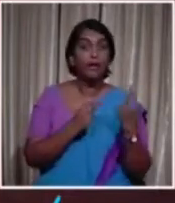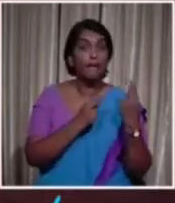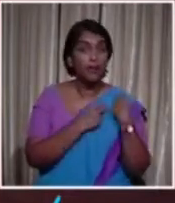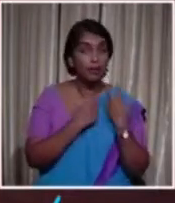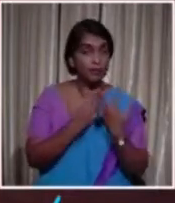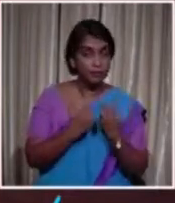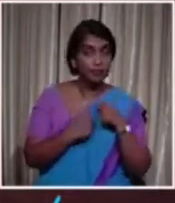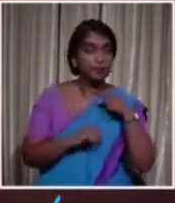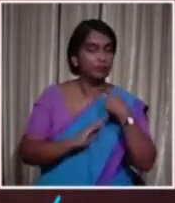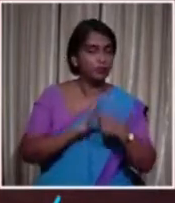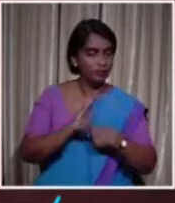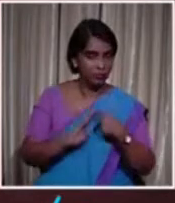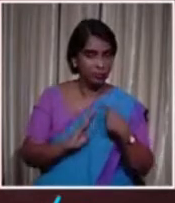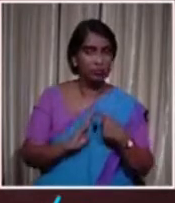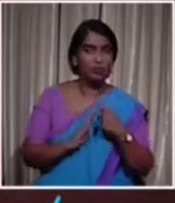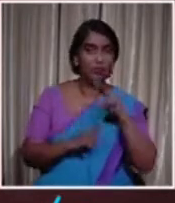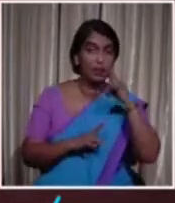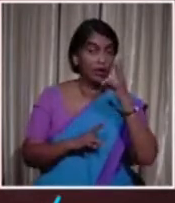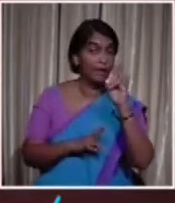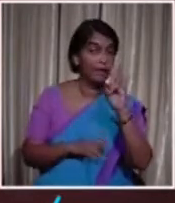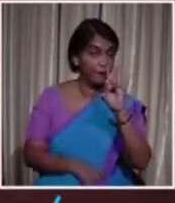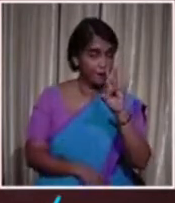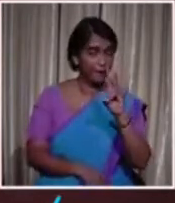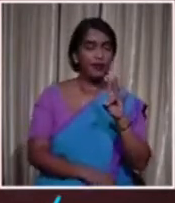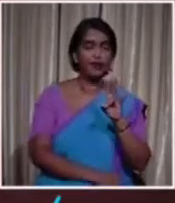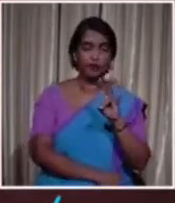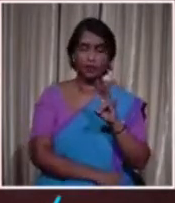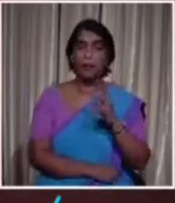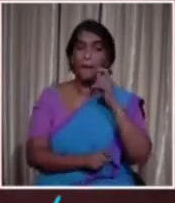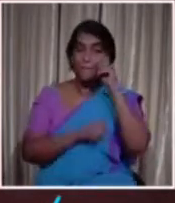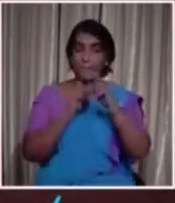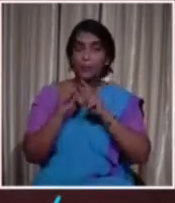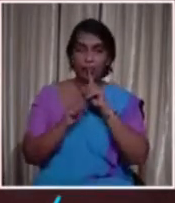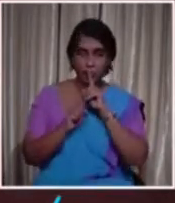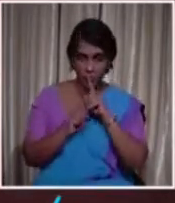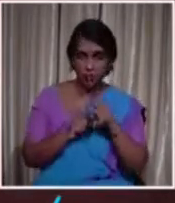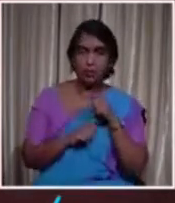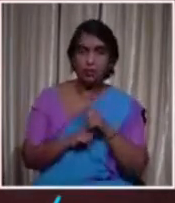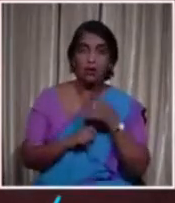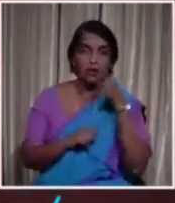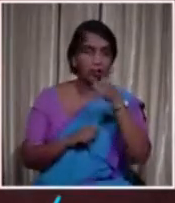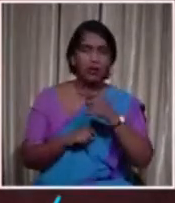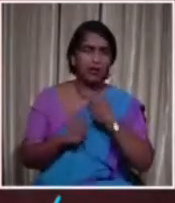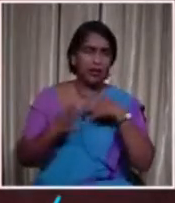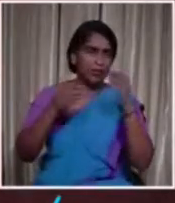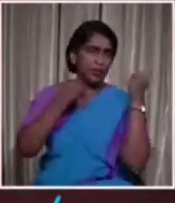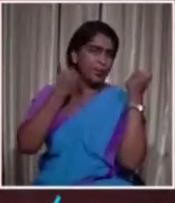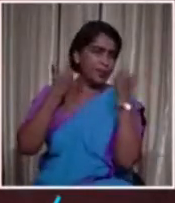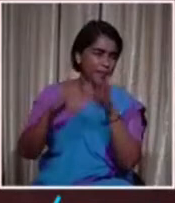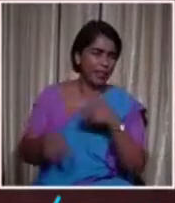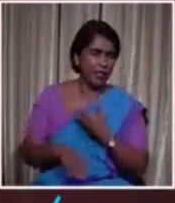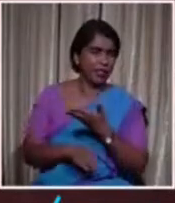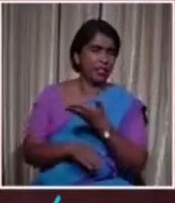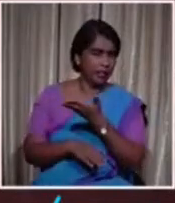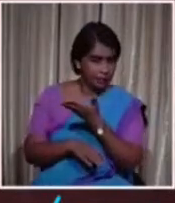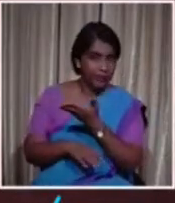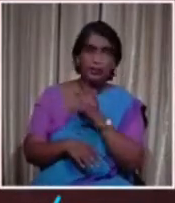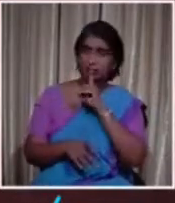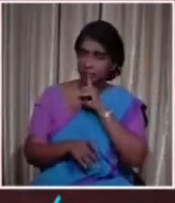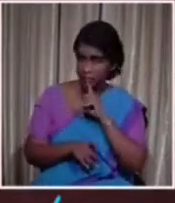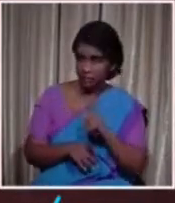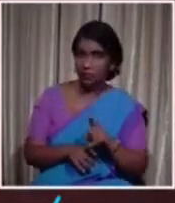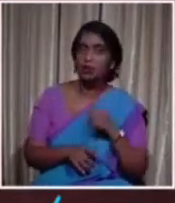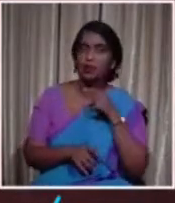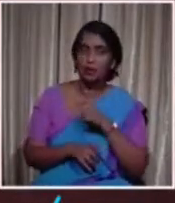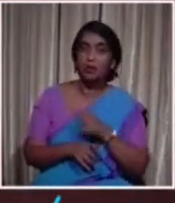ගන්න ඕනේ මේ රටේ 225ටම මිනිසු කියනවා නම් උඹලා ගැන අපිට එපා වෙලා තිත්ත වෙලා තියෙන්නේ කියලා.